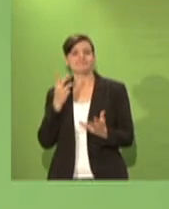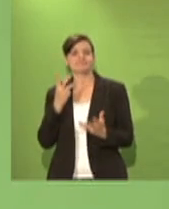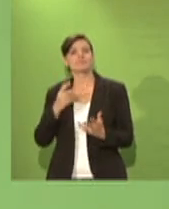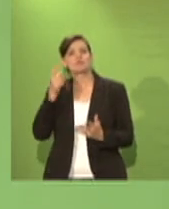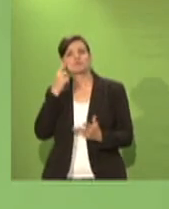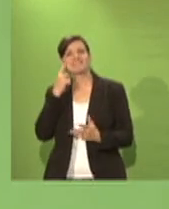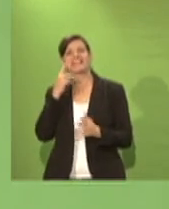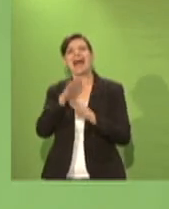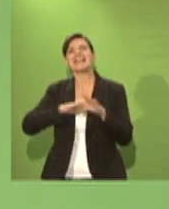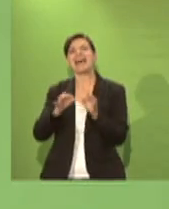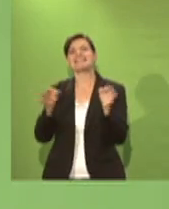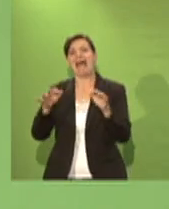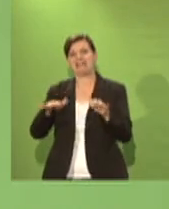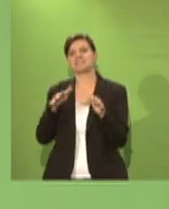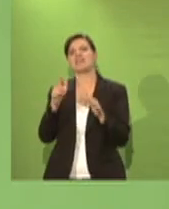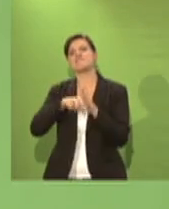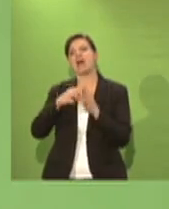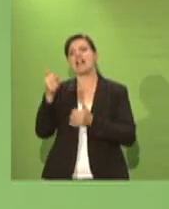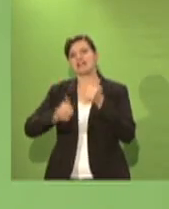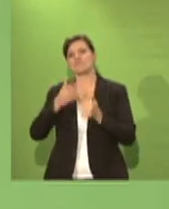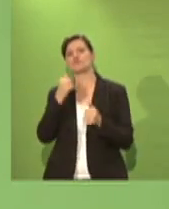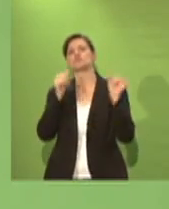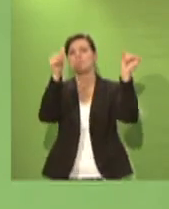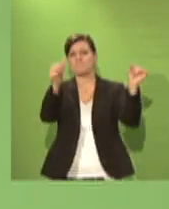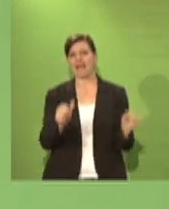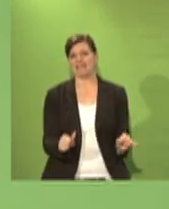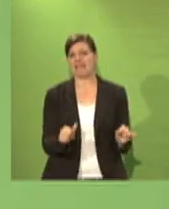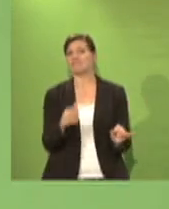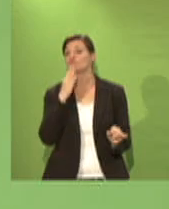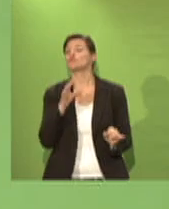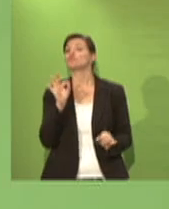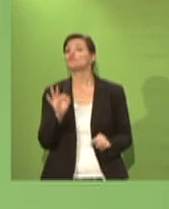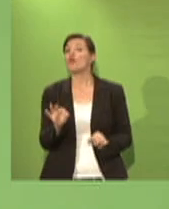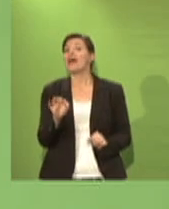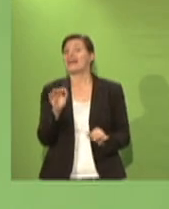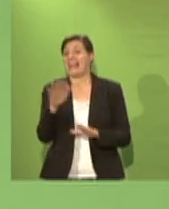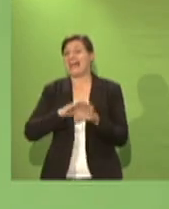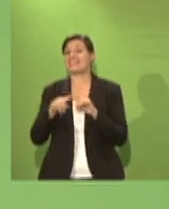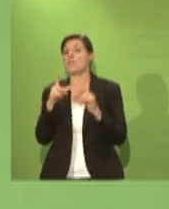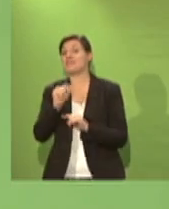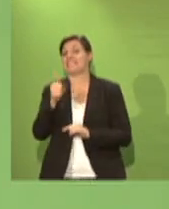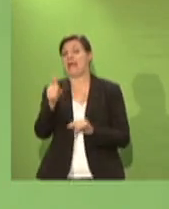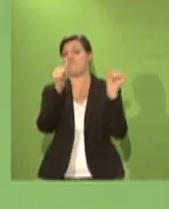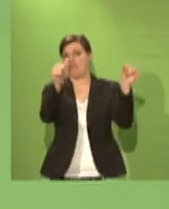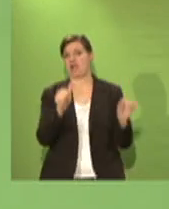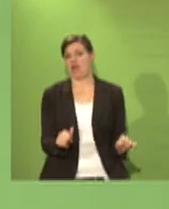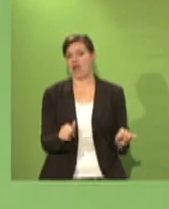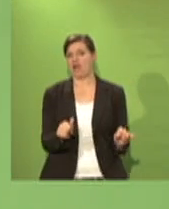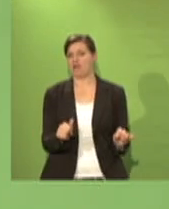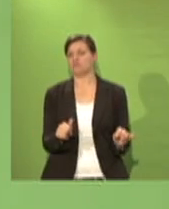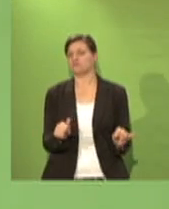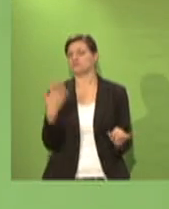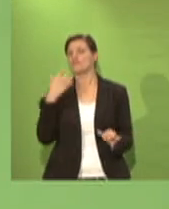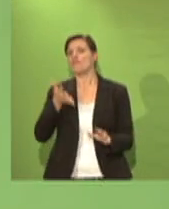einem Landtagswahlkampf ein Plakat zu haben, zumindest eines für den ländlichen Raum. Das hat sich jetzt Gott sei Dank sehr stark